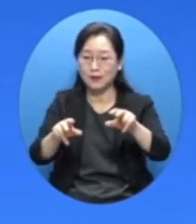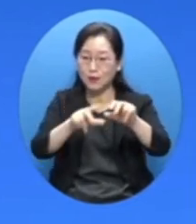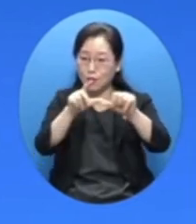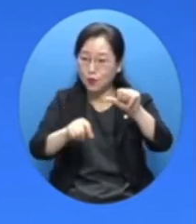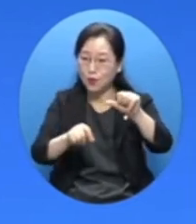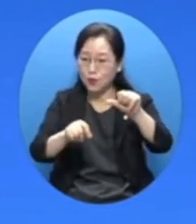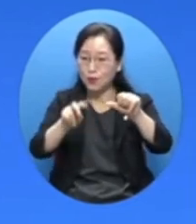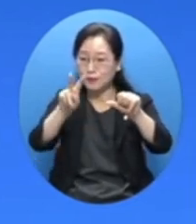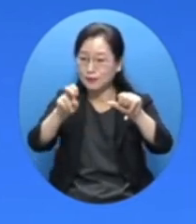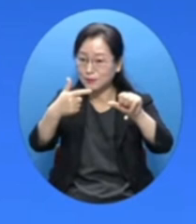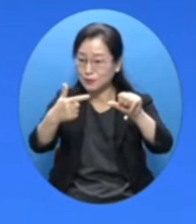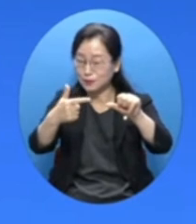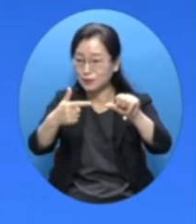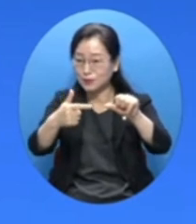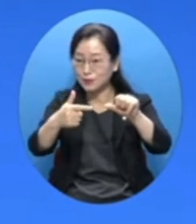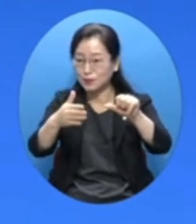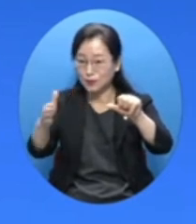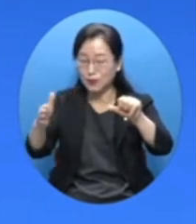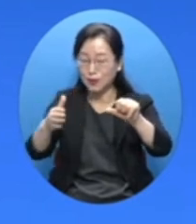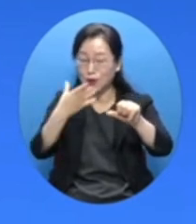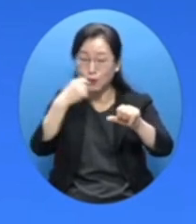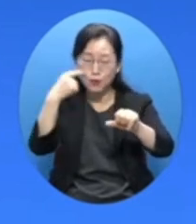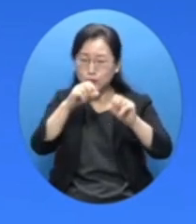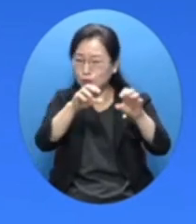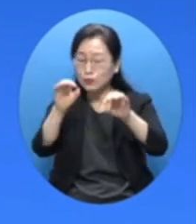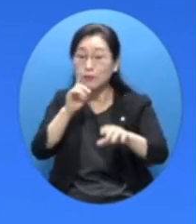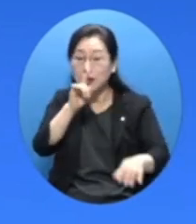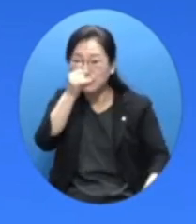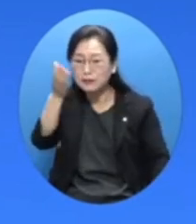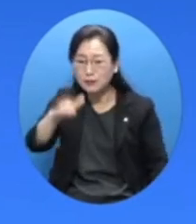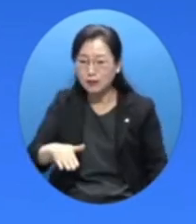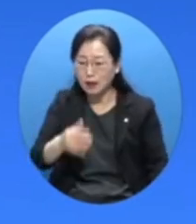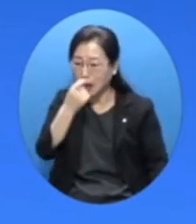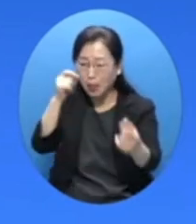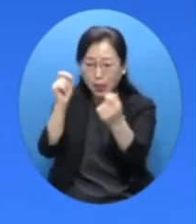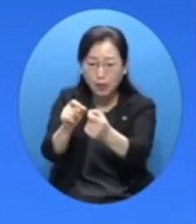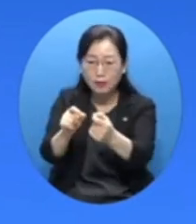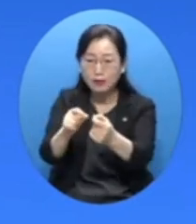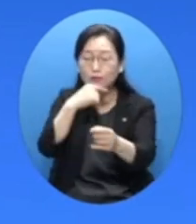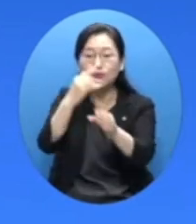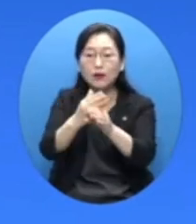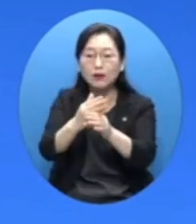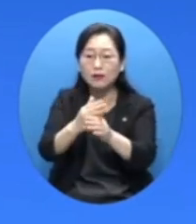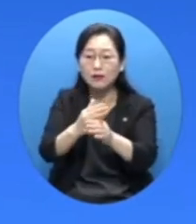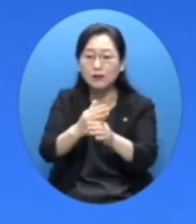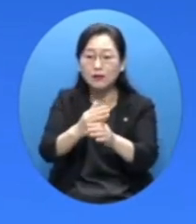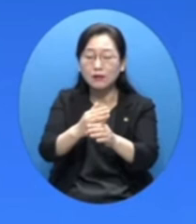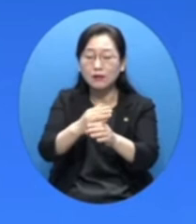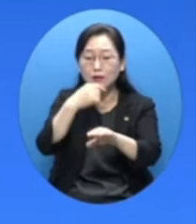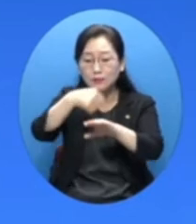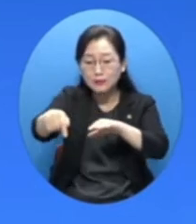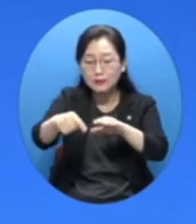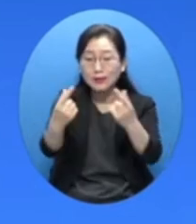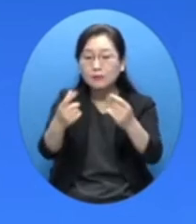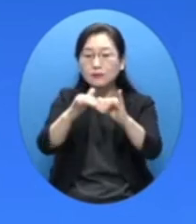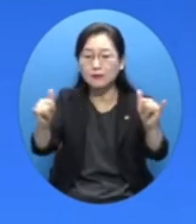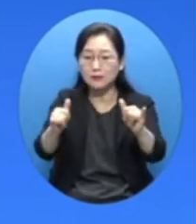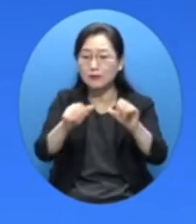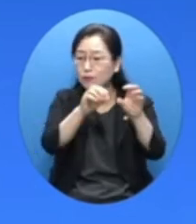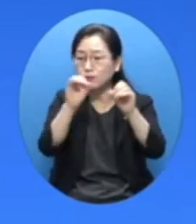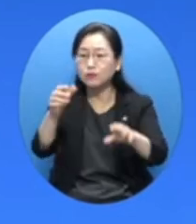온 힘을 기려 봄을 다룬다고 하면서 가장 가까운 우리 북한 우리 동포들은 봄을 전하지 못하고